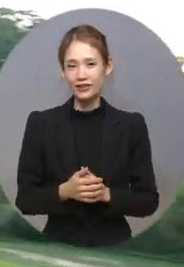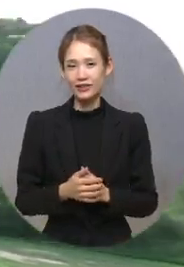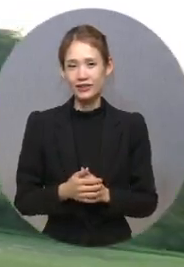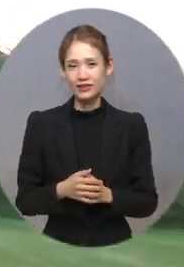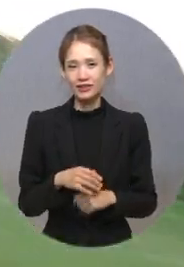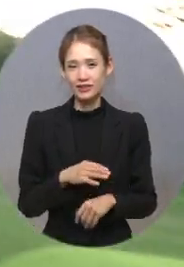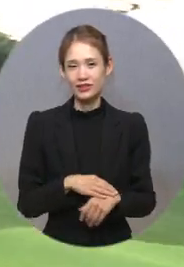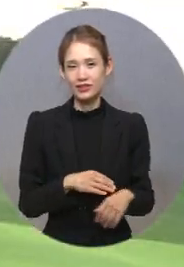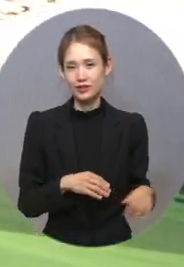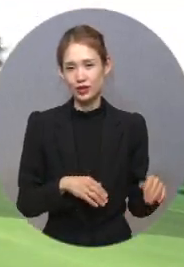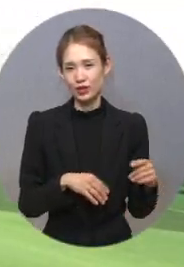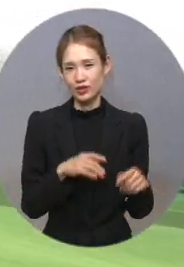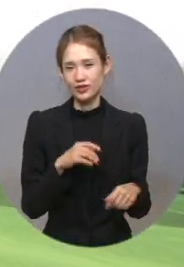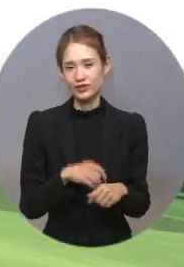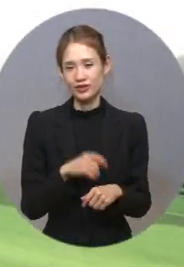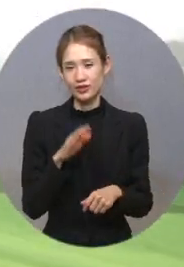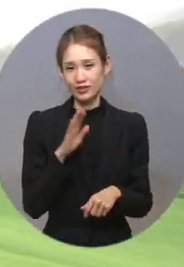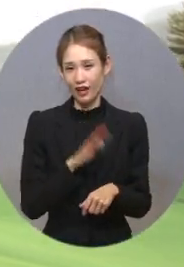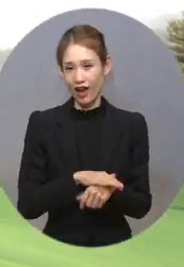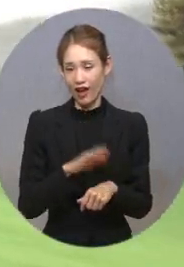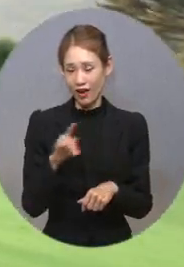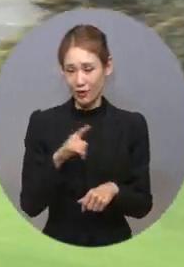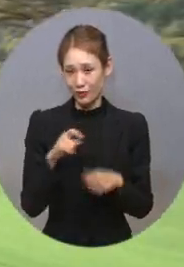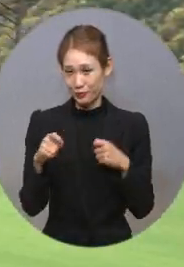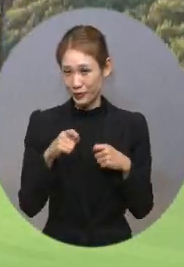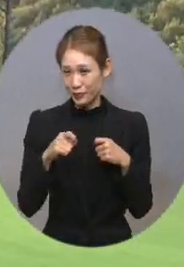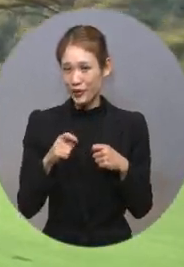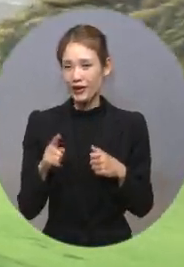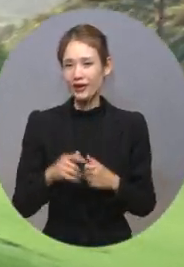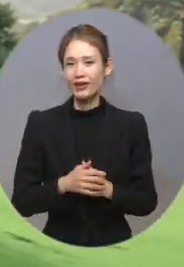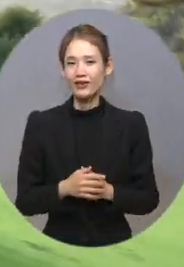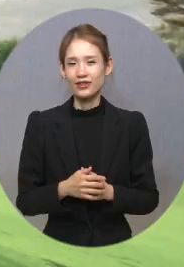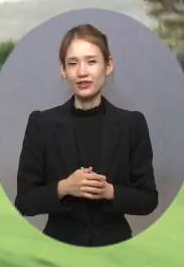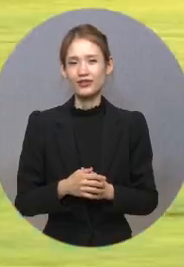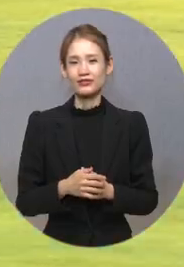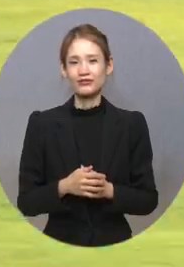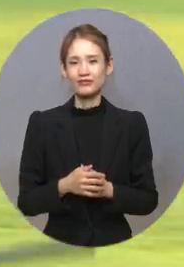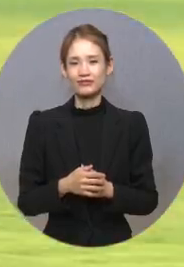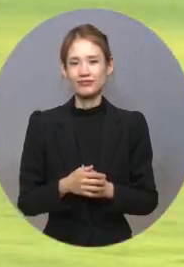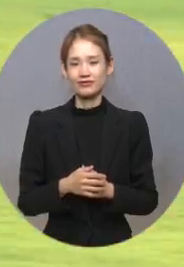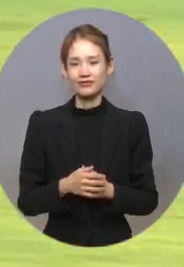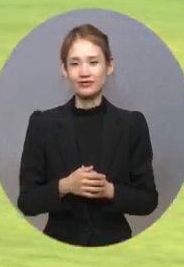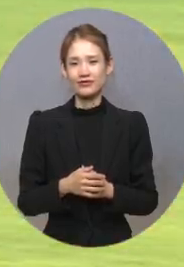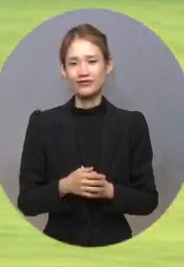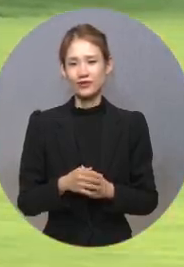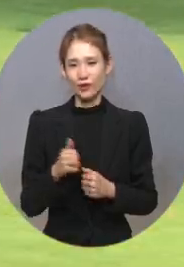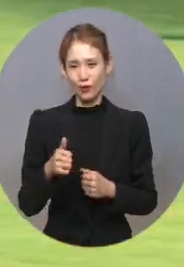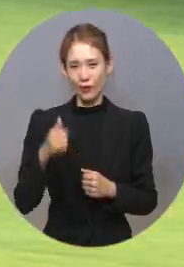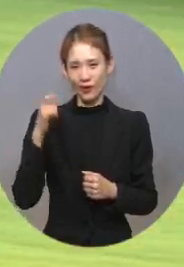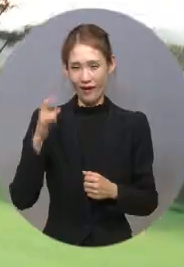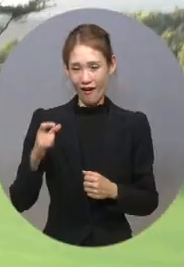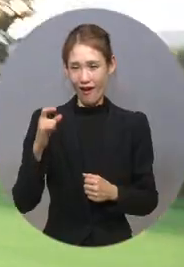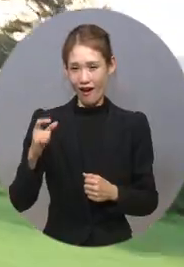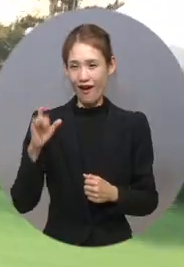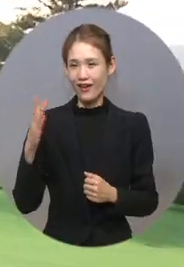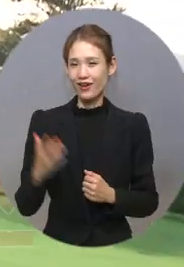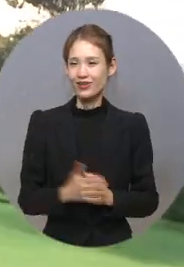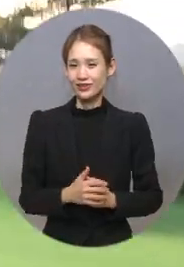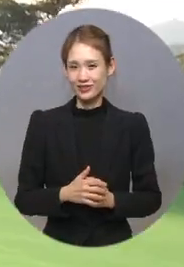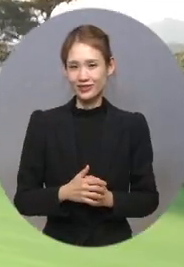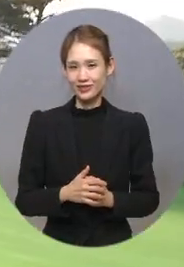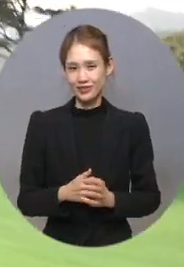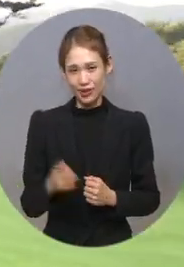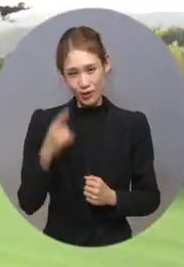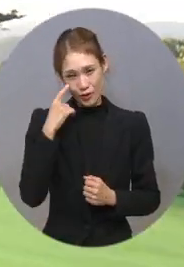왼쪽으로 흘렀는데 오 잘 됐다. 에? 이제 오빠가 굿즈를 안 먹네. 그러네. 강해졌어. 좀